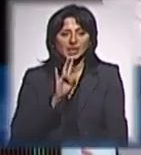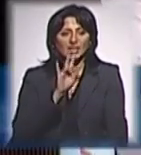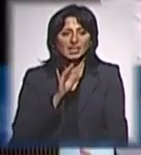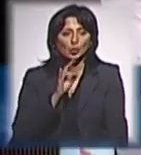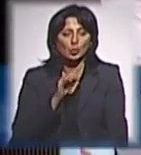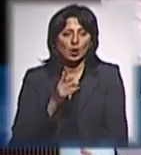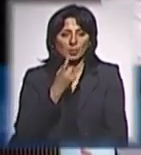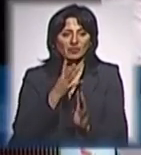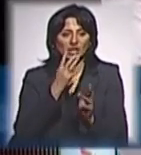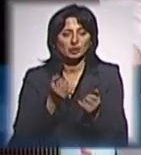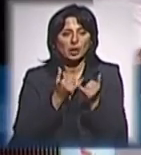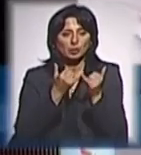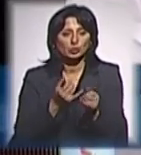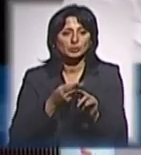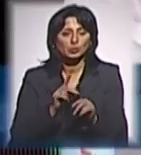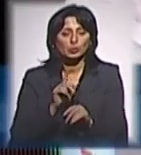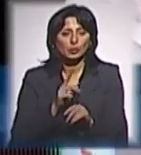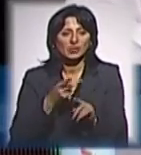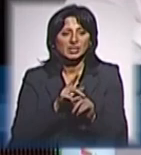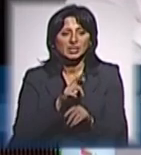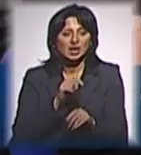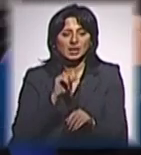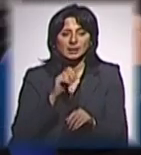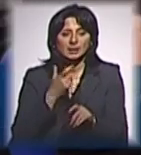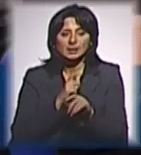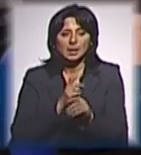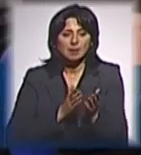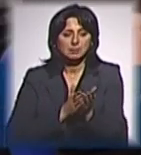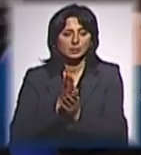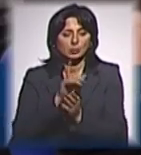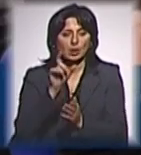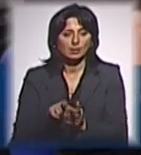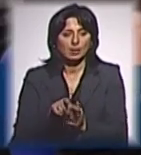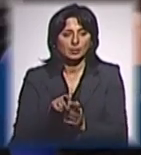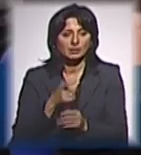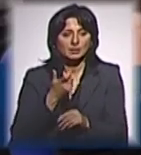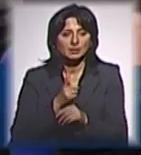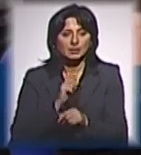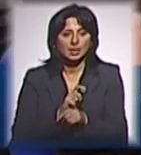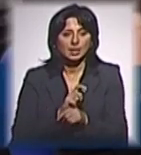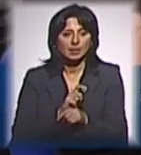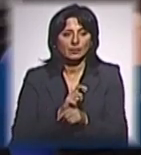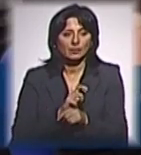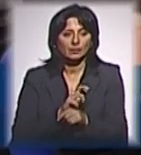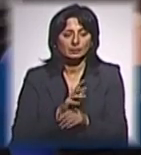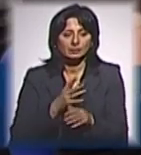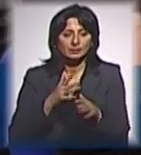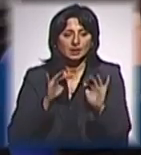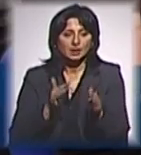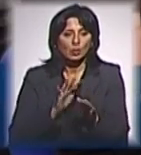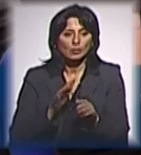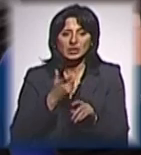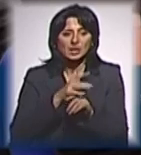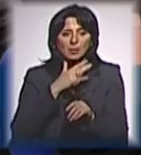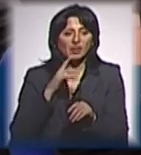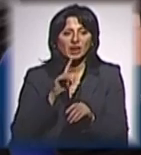ნინუკას უჭერ მხარს პირველ რიგში, იმიტომ რომ ეს არის ძალიან პრინციპული ადამიანი, ძალიან შეუპოვარი. ჩვენ